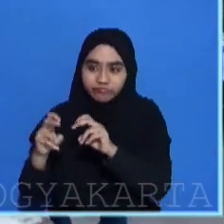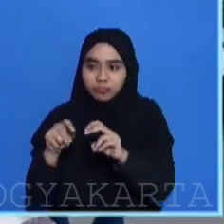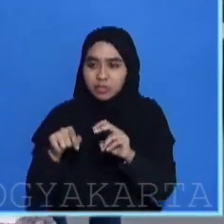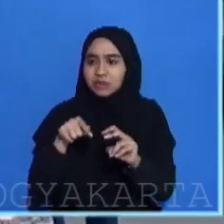itu